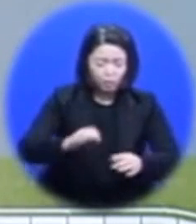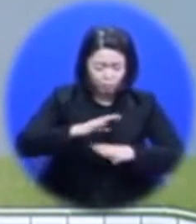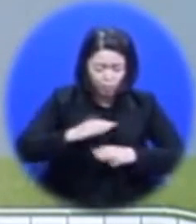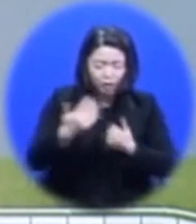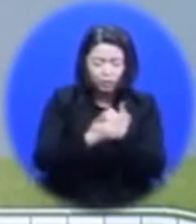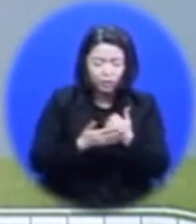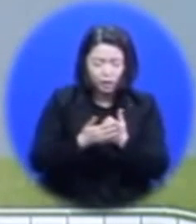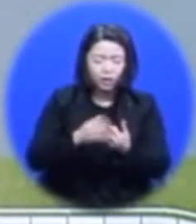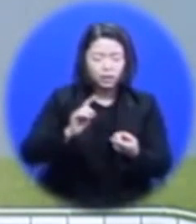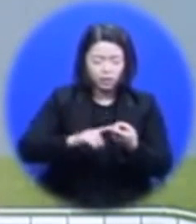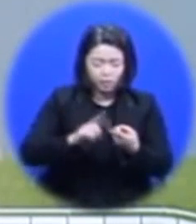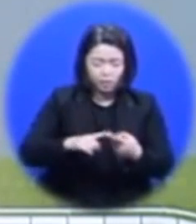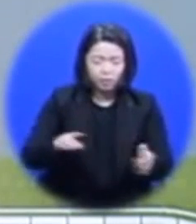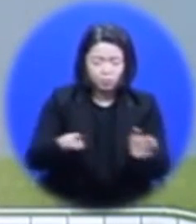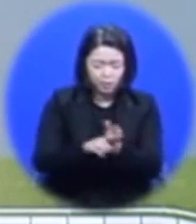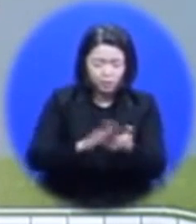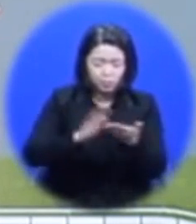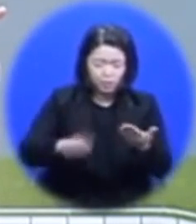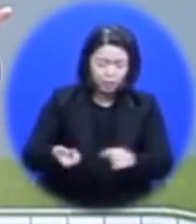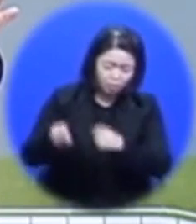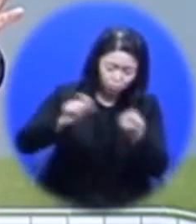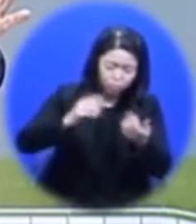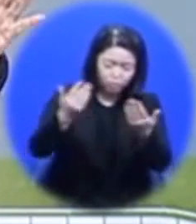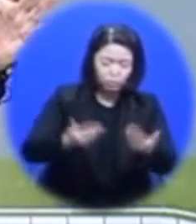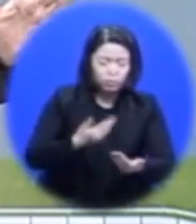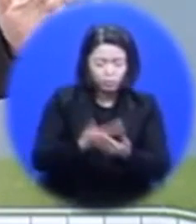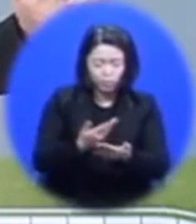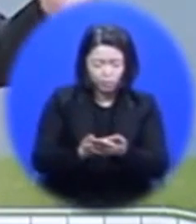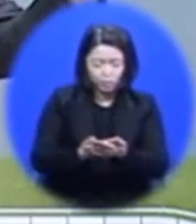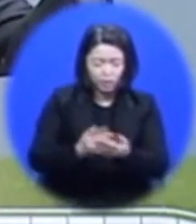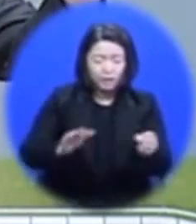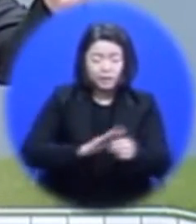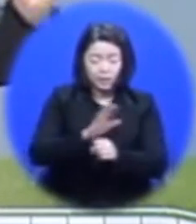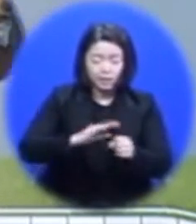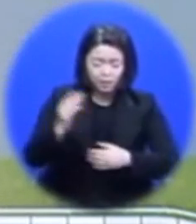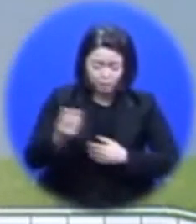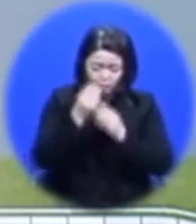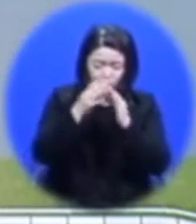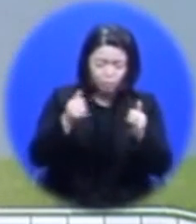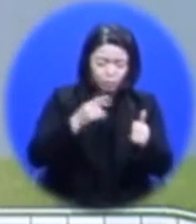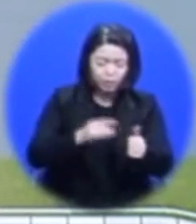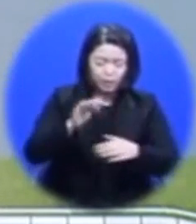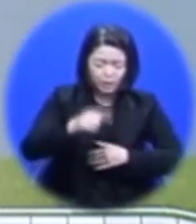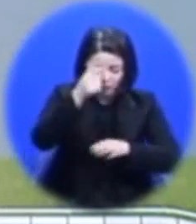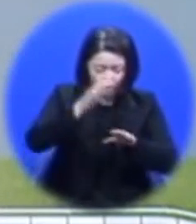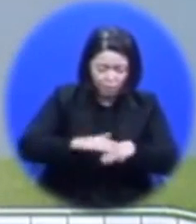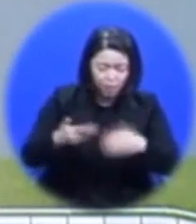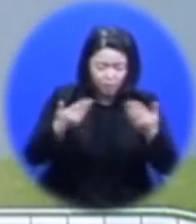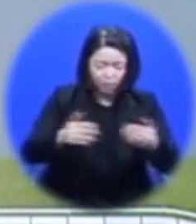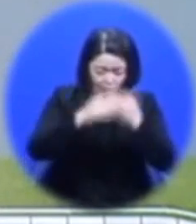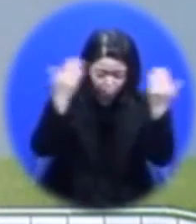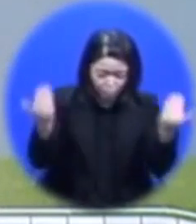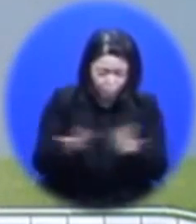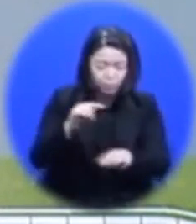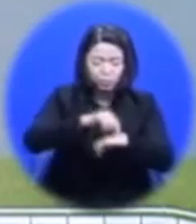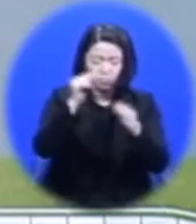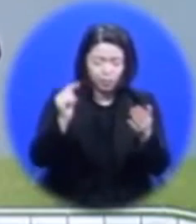은혜인 것을 믿습니다. 부어주소서. 사랑하는 성도들에게, 오늘 이 예배를 드리는 모든 성도들의